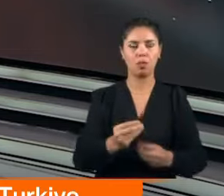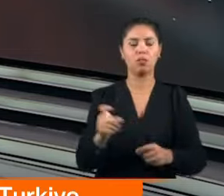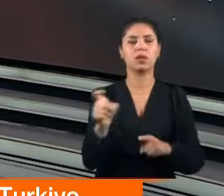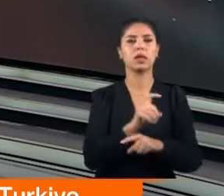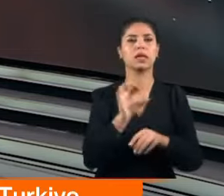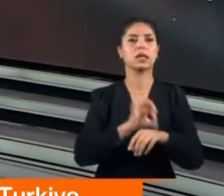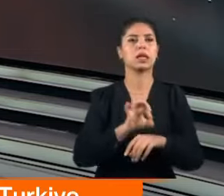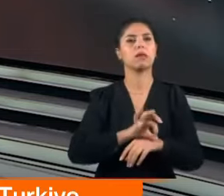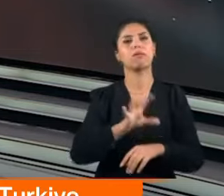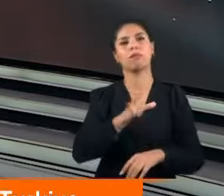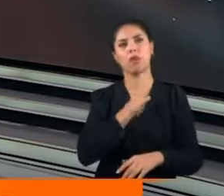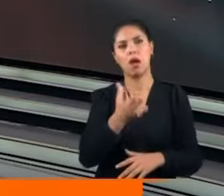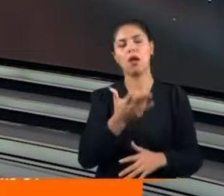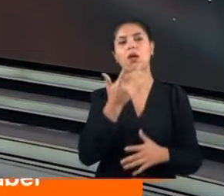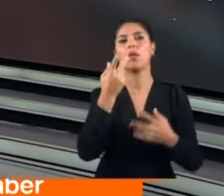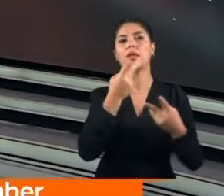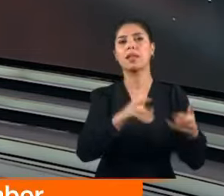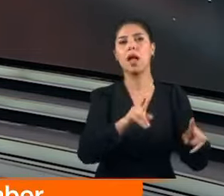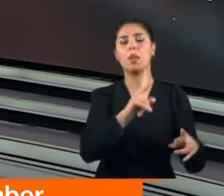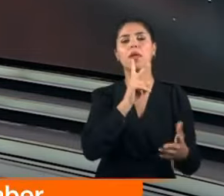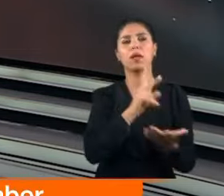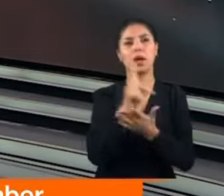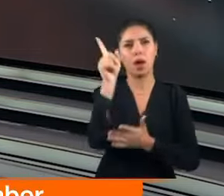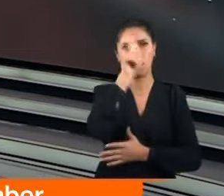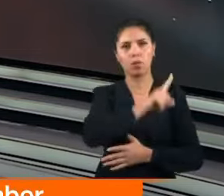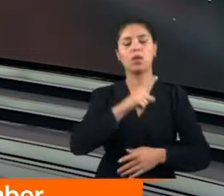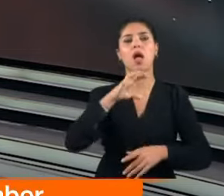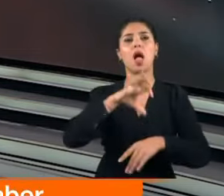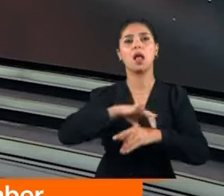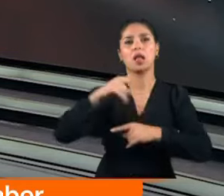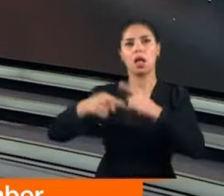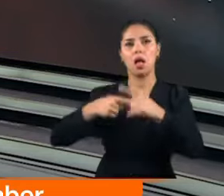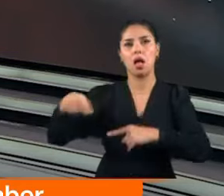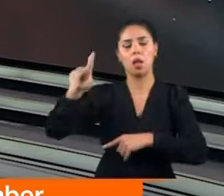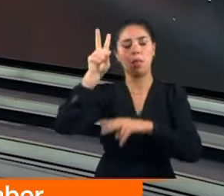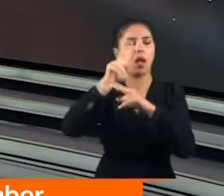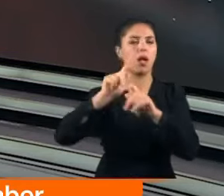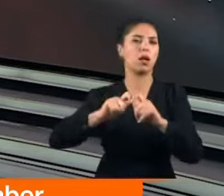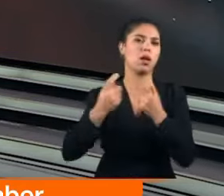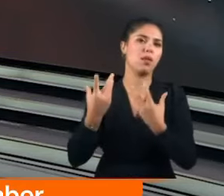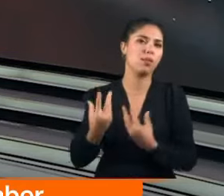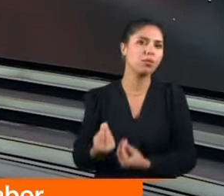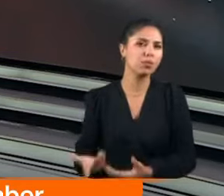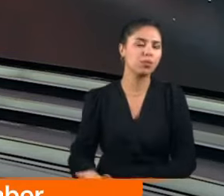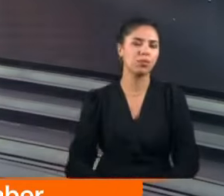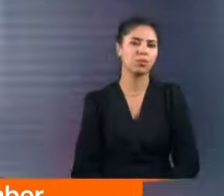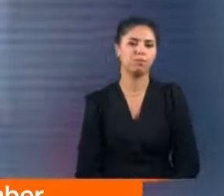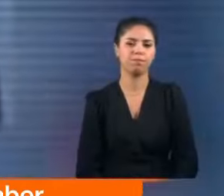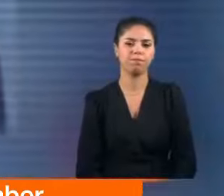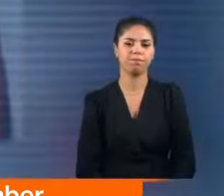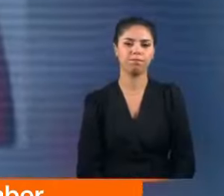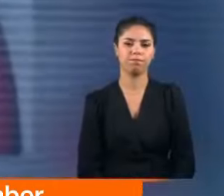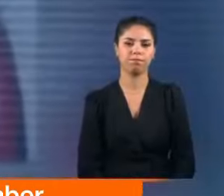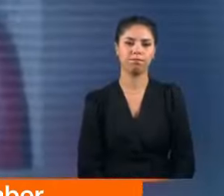dakikalar yaşandı. Verilen tahliye kararı ise hasta yakınlarına hayal kırıklığı yaşattı.